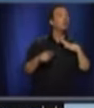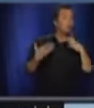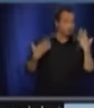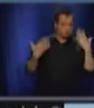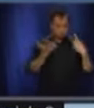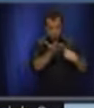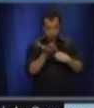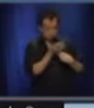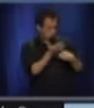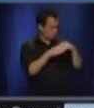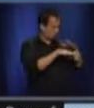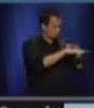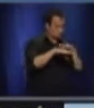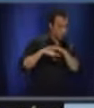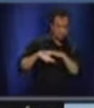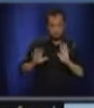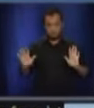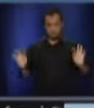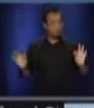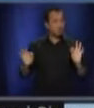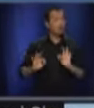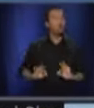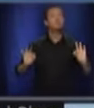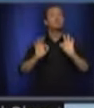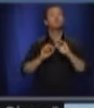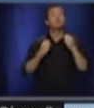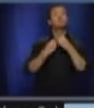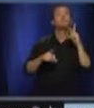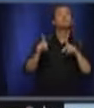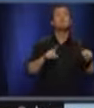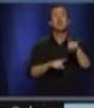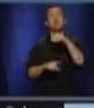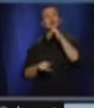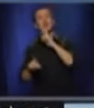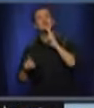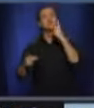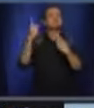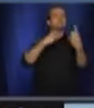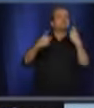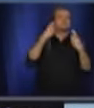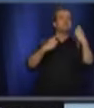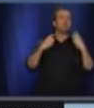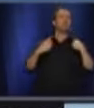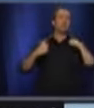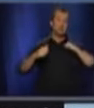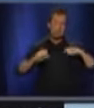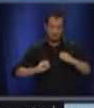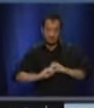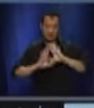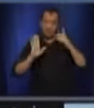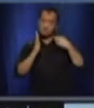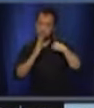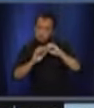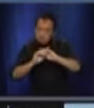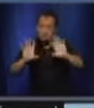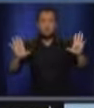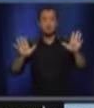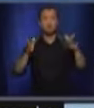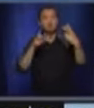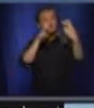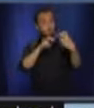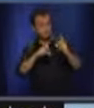vais juste prendre un petit point là-dessus, c'est important. On a eu beaucoup de questions sur les bars et les restaurants. Mais ce qu'on a vu, c'est que les heures